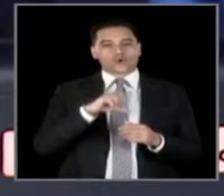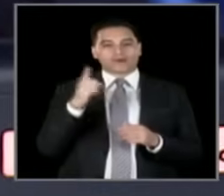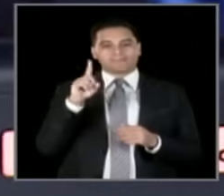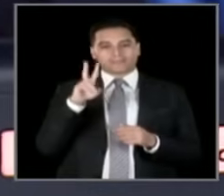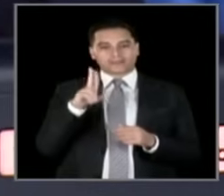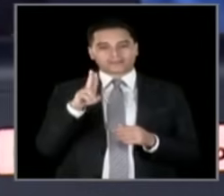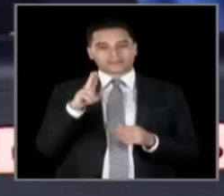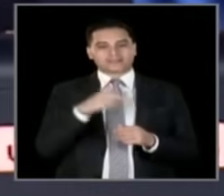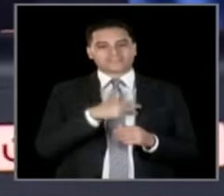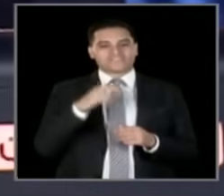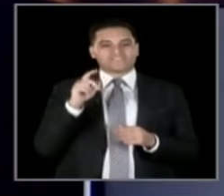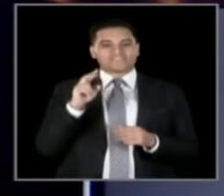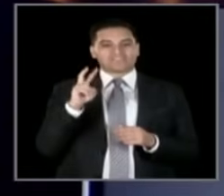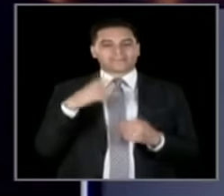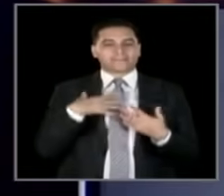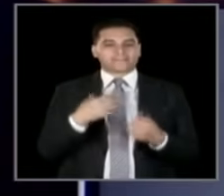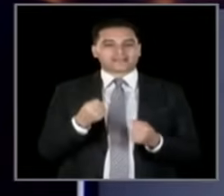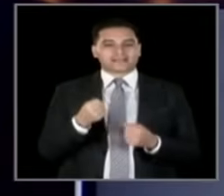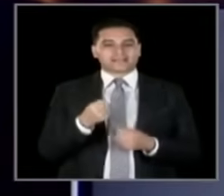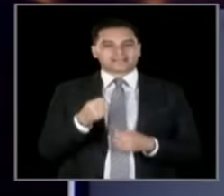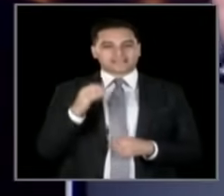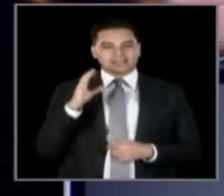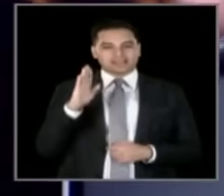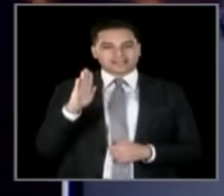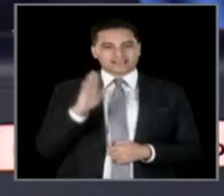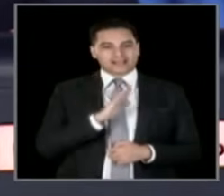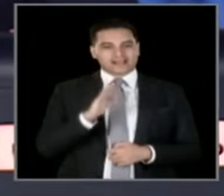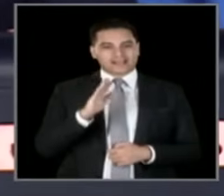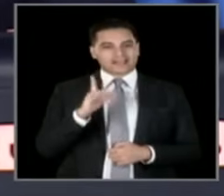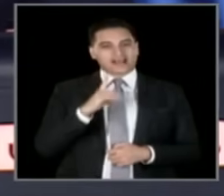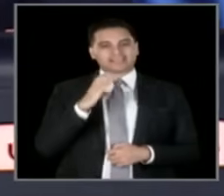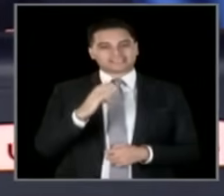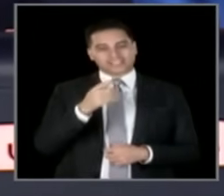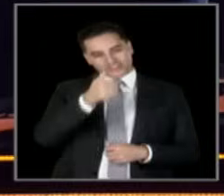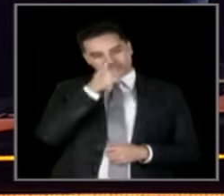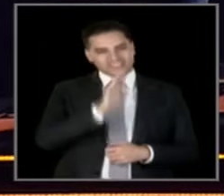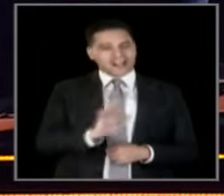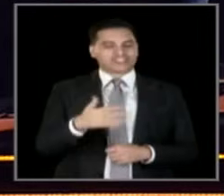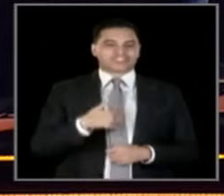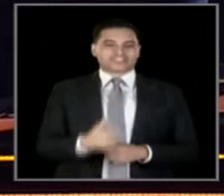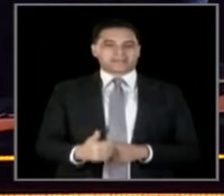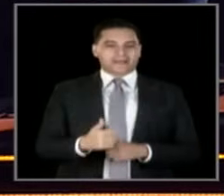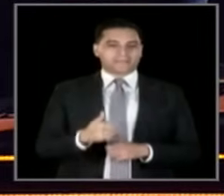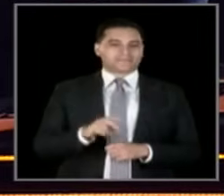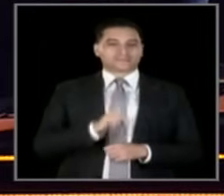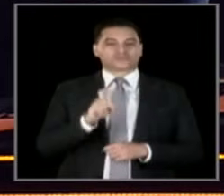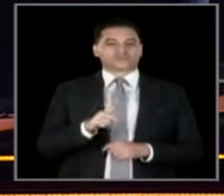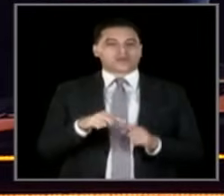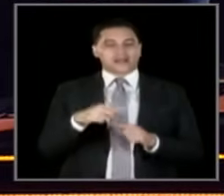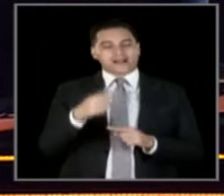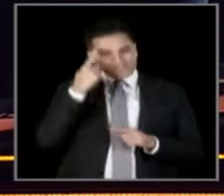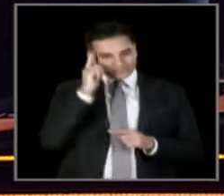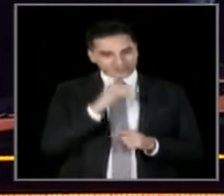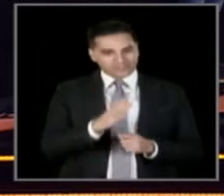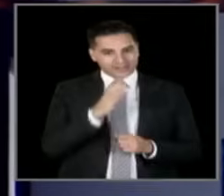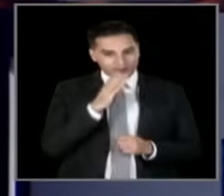الفيتامينات. فيتامين بي؟ لا، فيتامين سي، فما تزعليش. تعالوا نشوف الأسئلة اللي ما